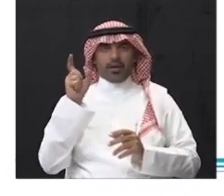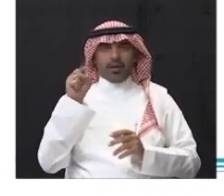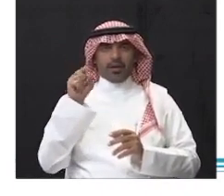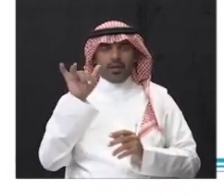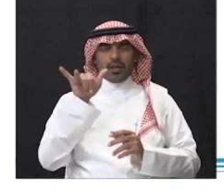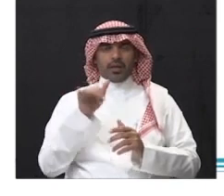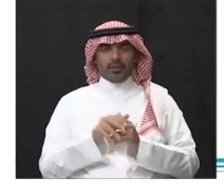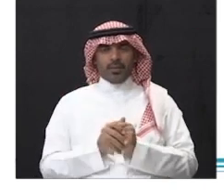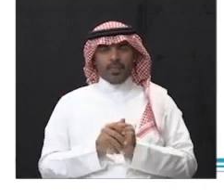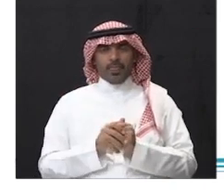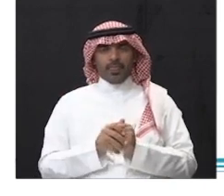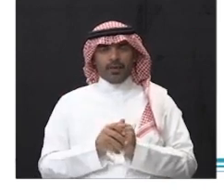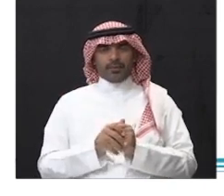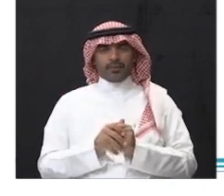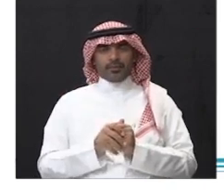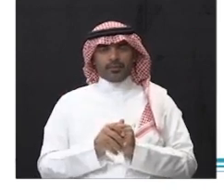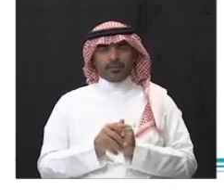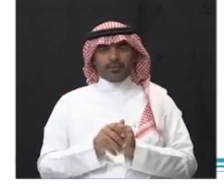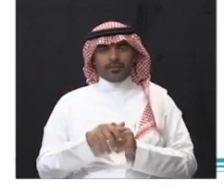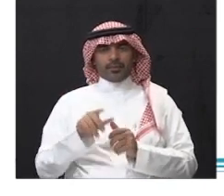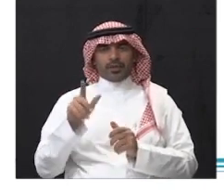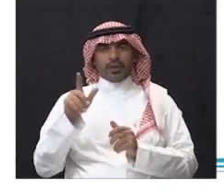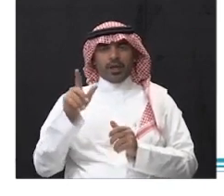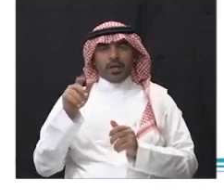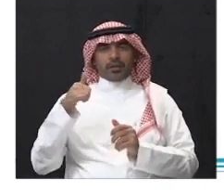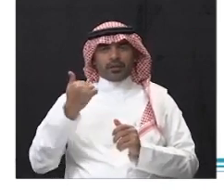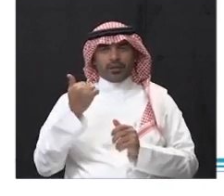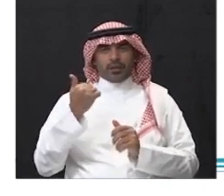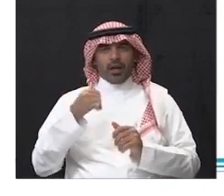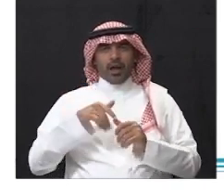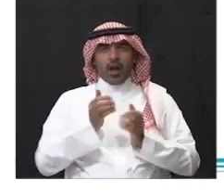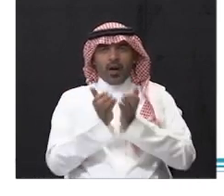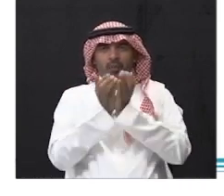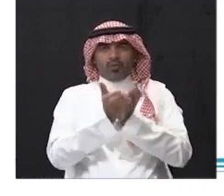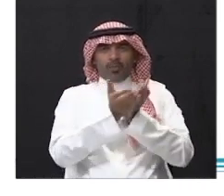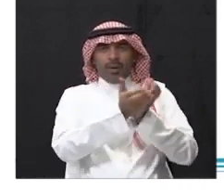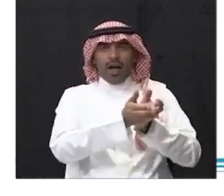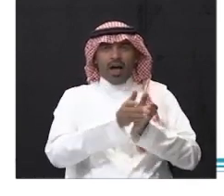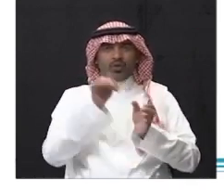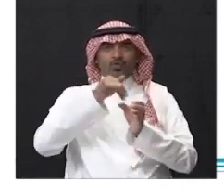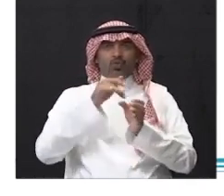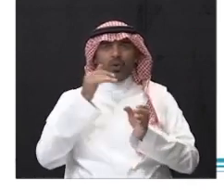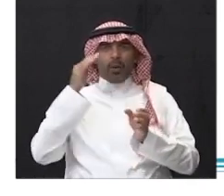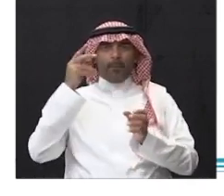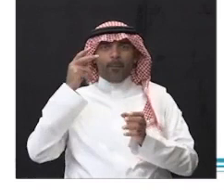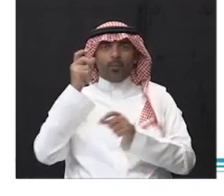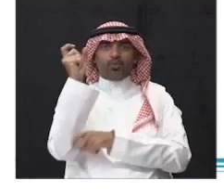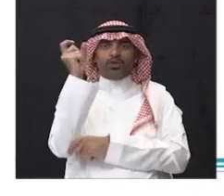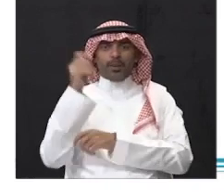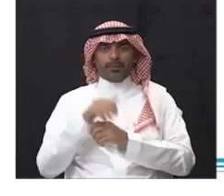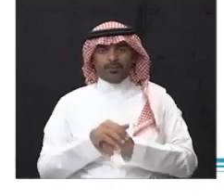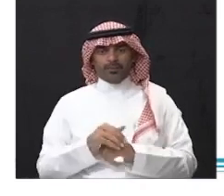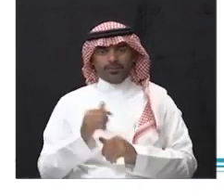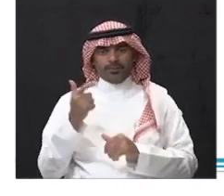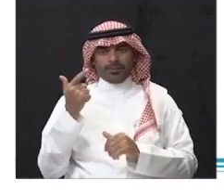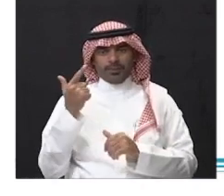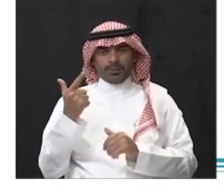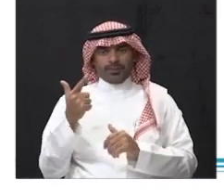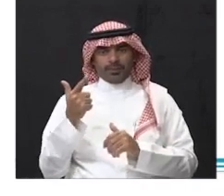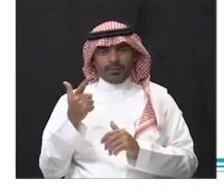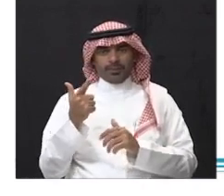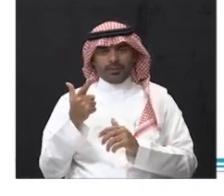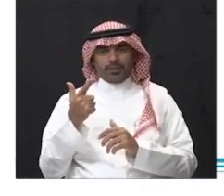من البحارة المسلمين. سابعاً، تلخيص الكشوف الجغرافية الإسبانية.